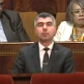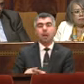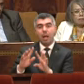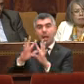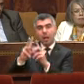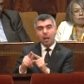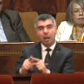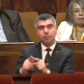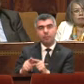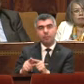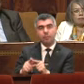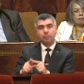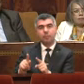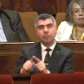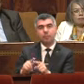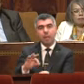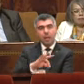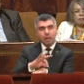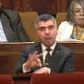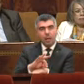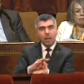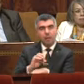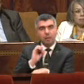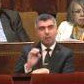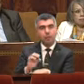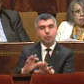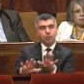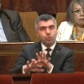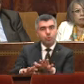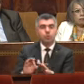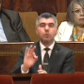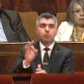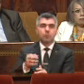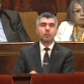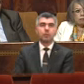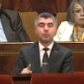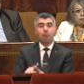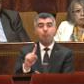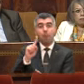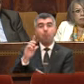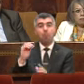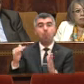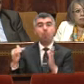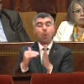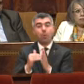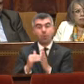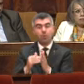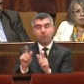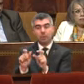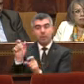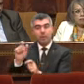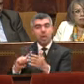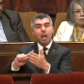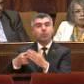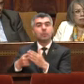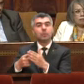رقمنه الاداره ورقمنة المجتمع جاية جاية، ولكن هاد مليون واحد اللي عايشة معنا اليوم في التجارة الصغيرة